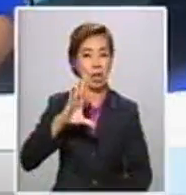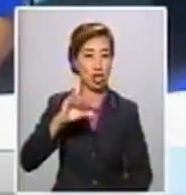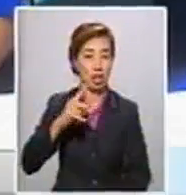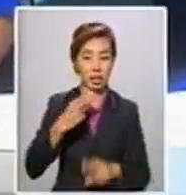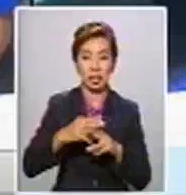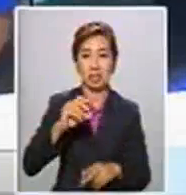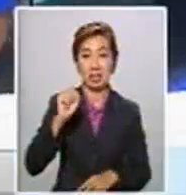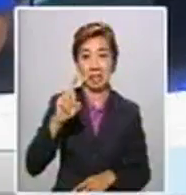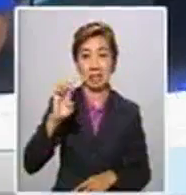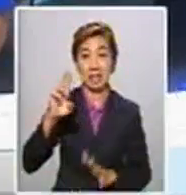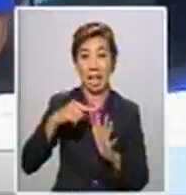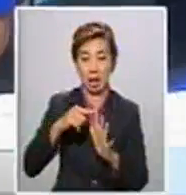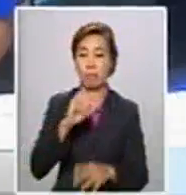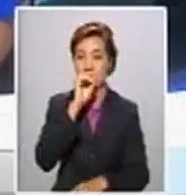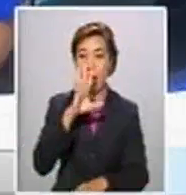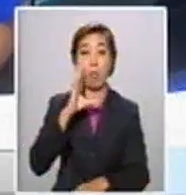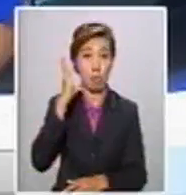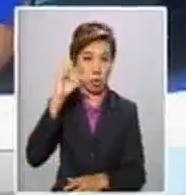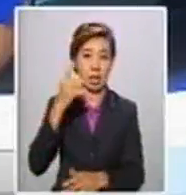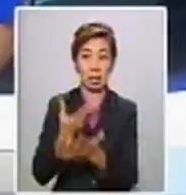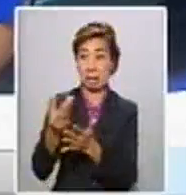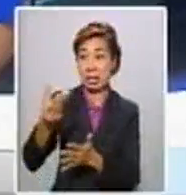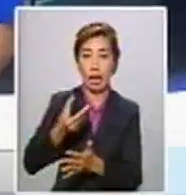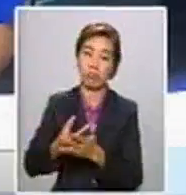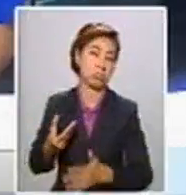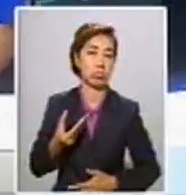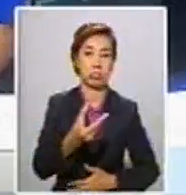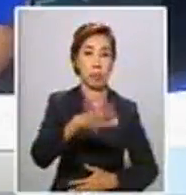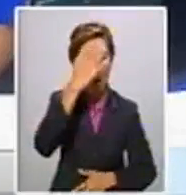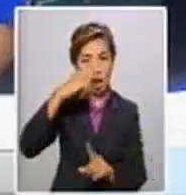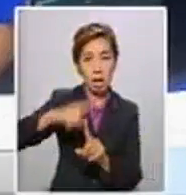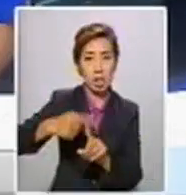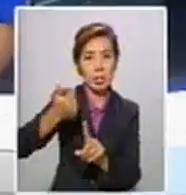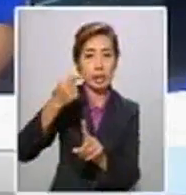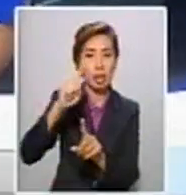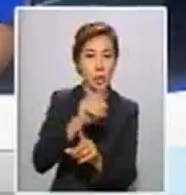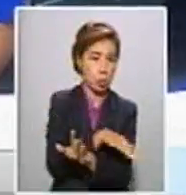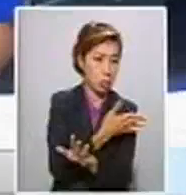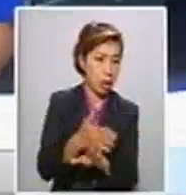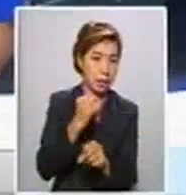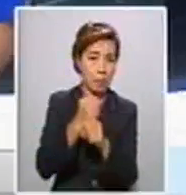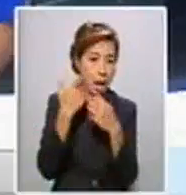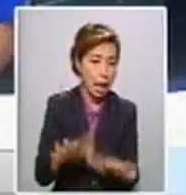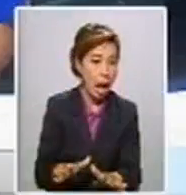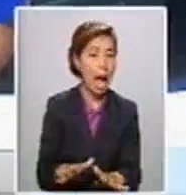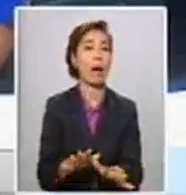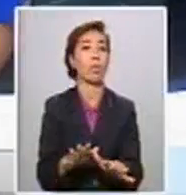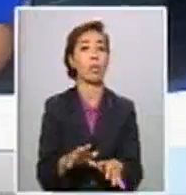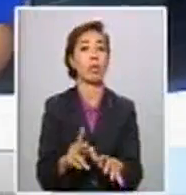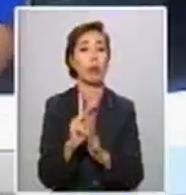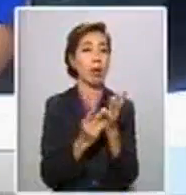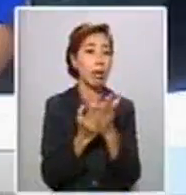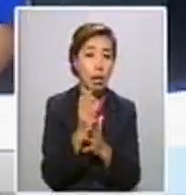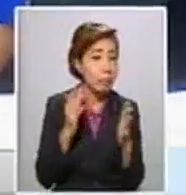นี้แกจะเอาเงินมาคืน11เดือนที่ทำงานมาแกมองว่าเป็นการสูญเปล่านะครับเหมือนกับทำงานไปแล้วนะฮะมันก็